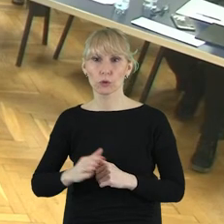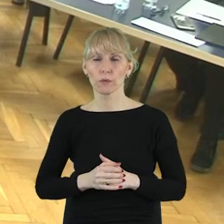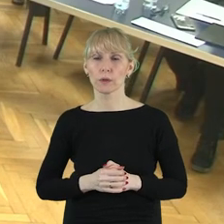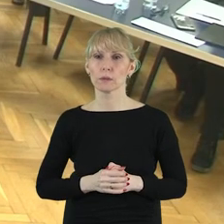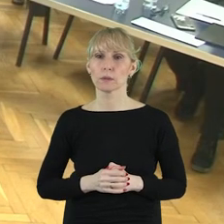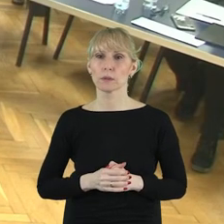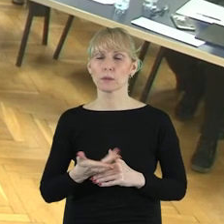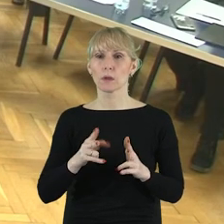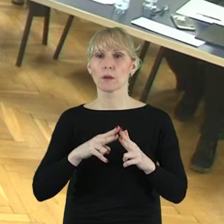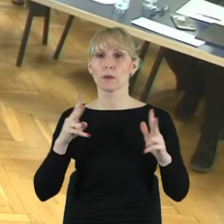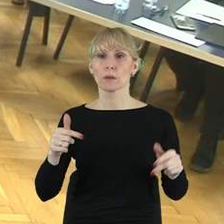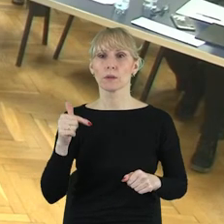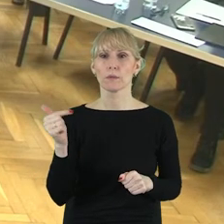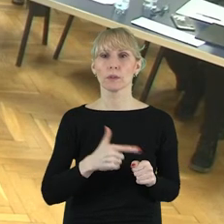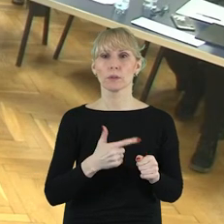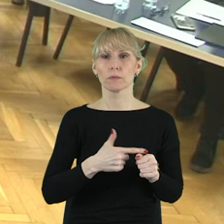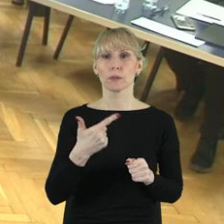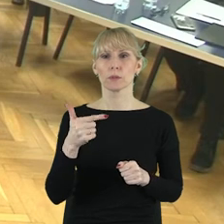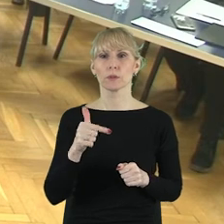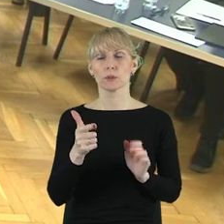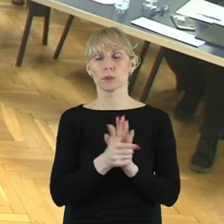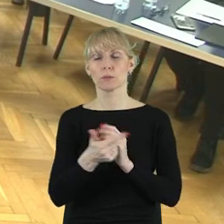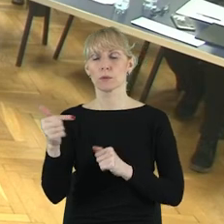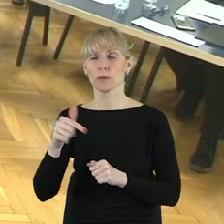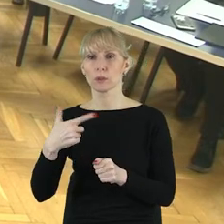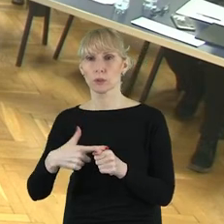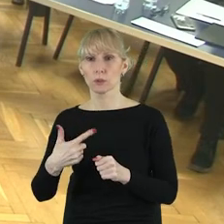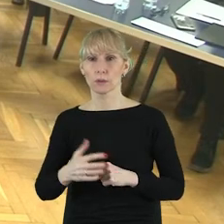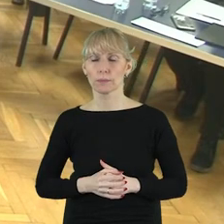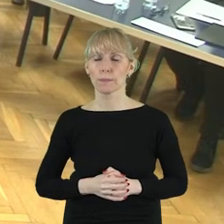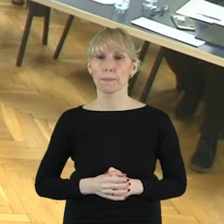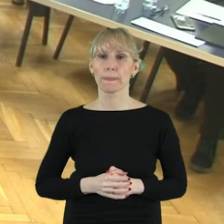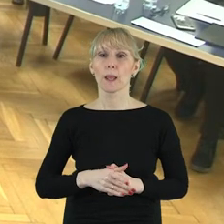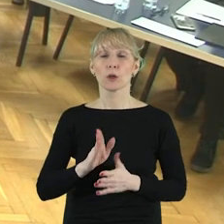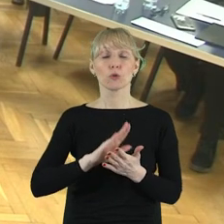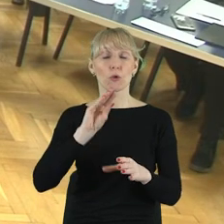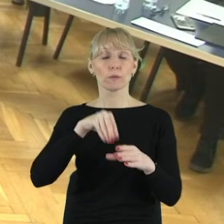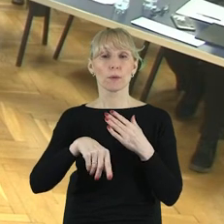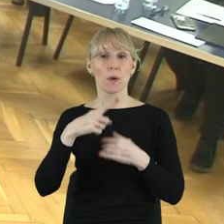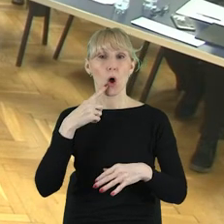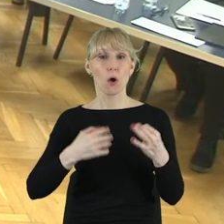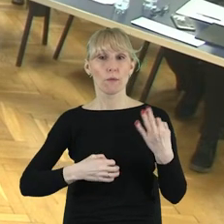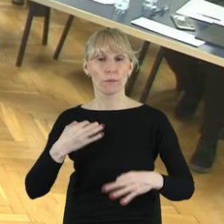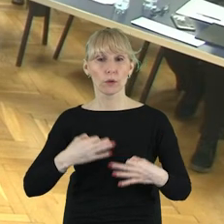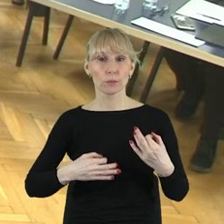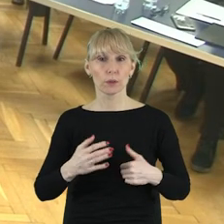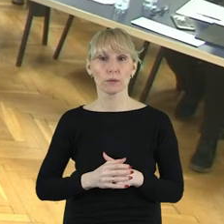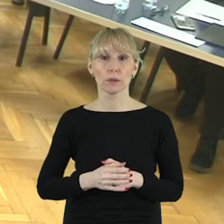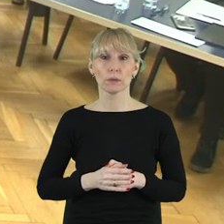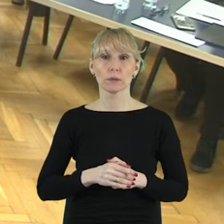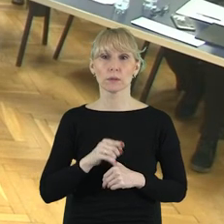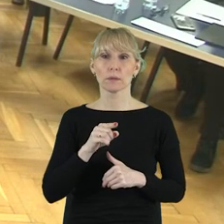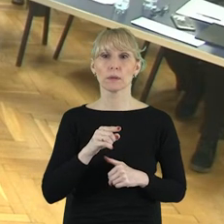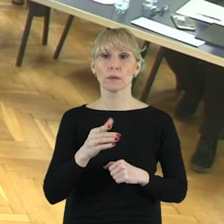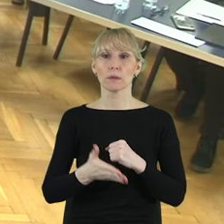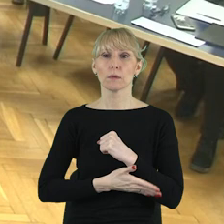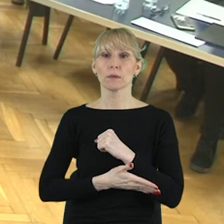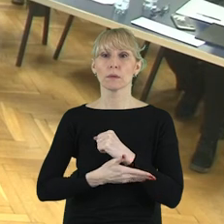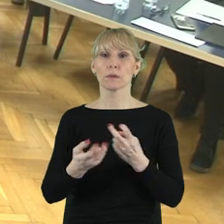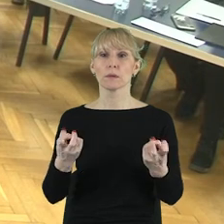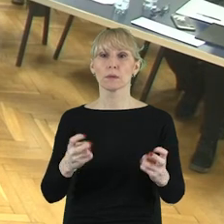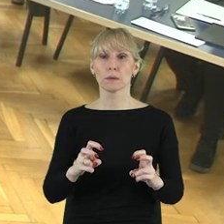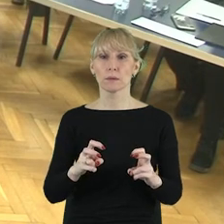objętego PROW-em na te 2014-2020. Wśród wielu wątpliwości przede wszystkim chciałem poruszyć tematykę złamania